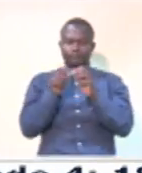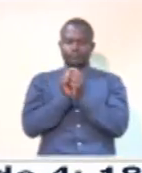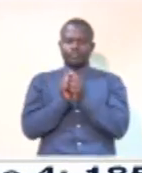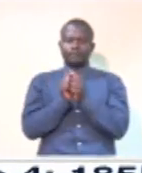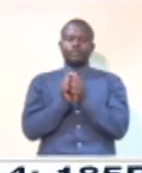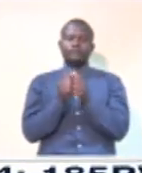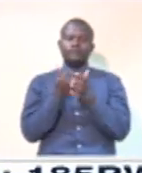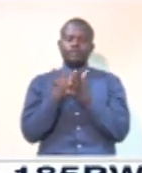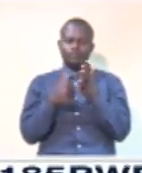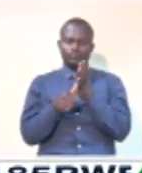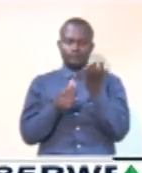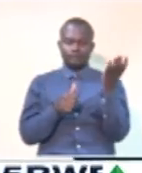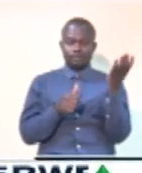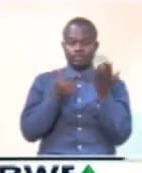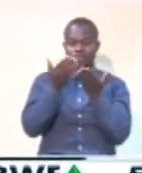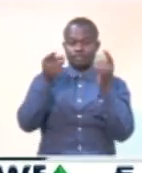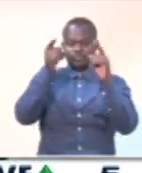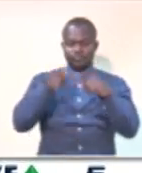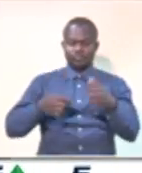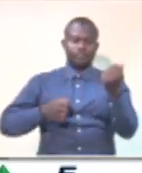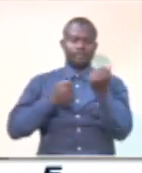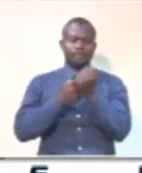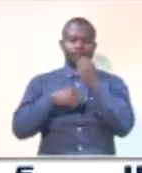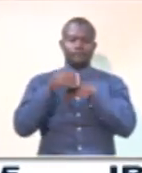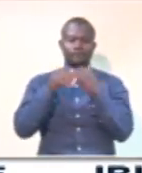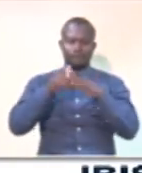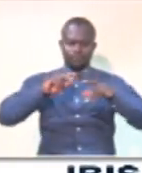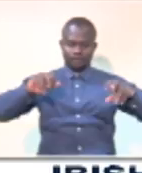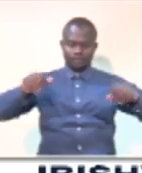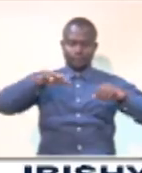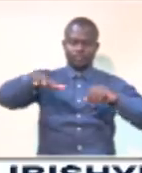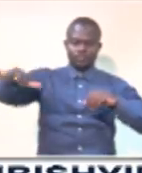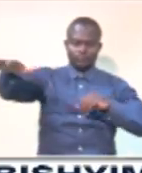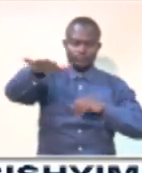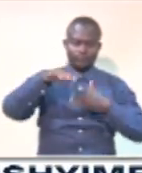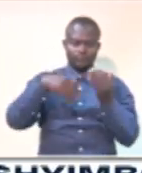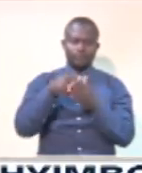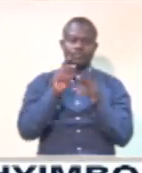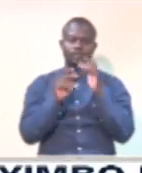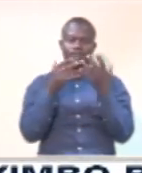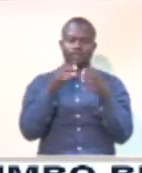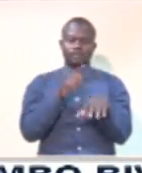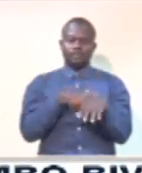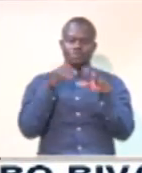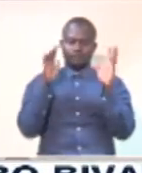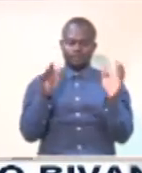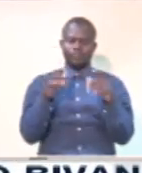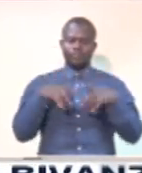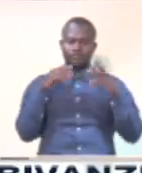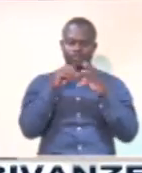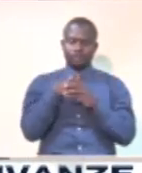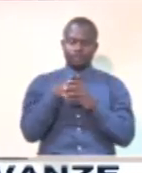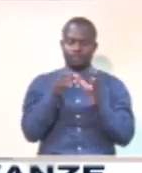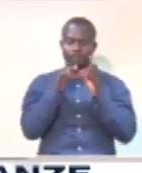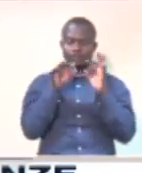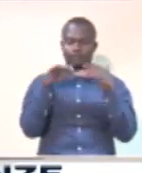bihungabanya umutekano. Izi zaje zunganira abacunga umutekano muri aka gace. Abamaze igihe kinini bahatuye baragaruka